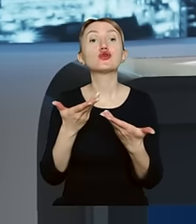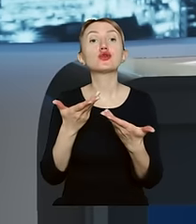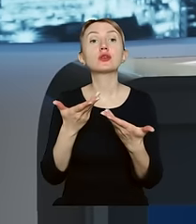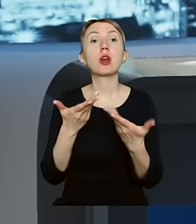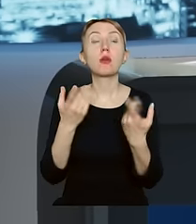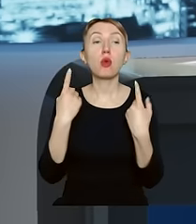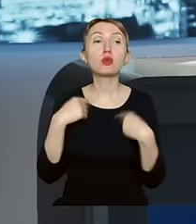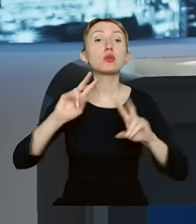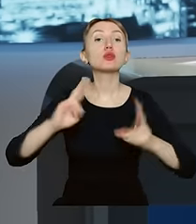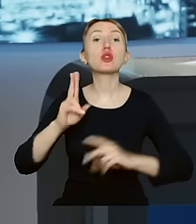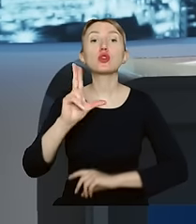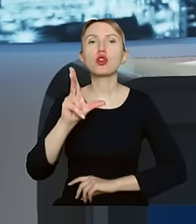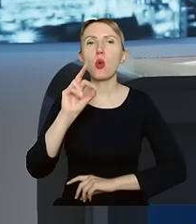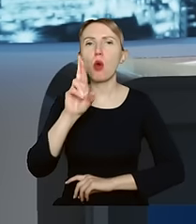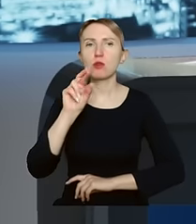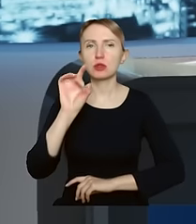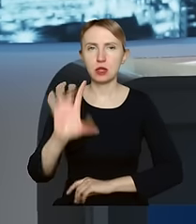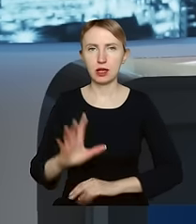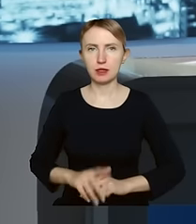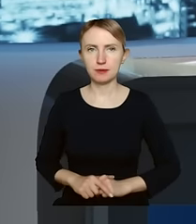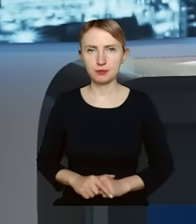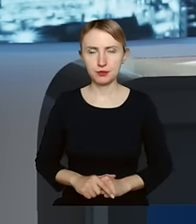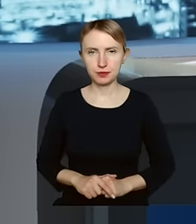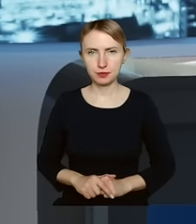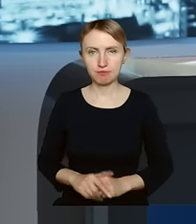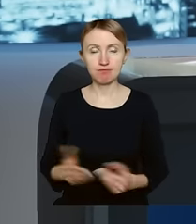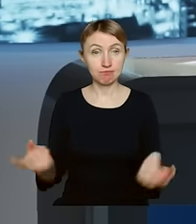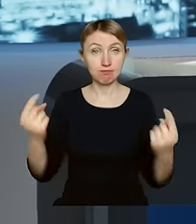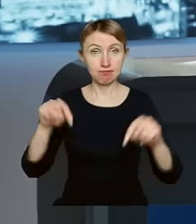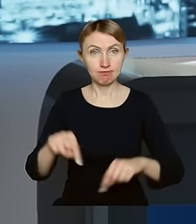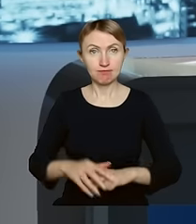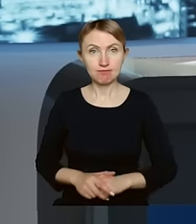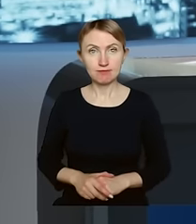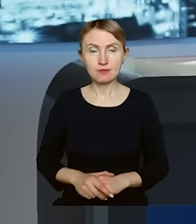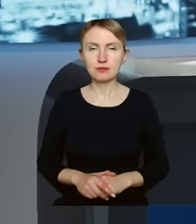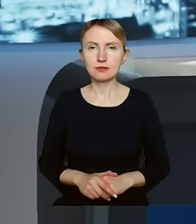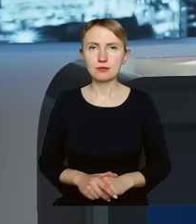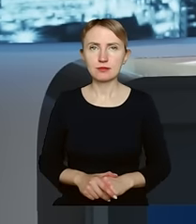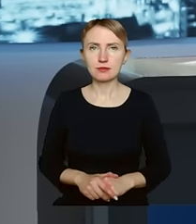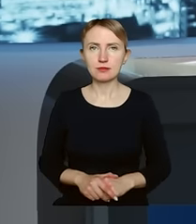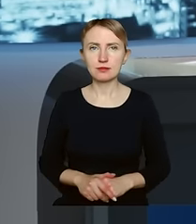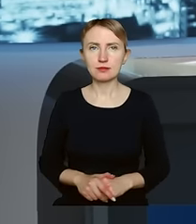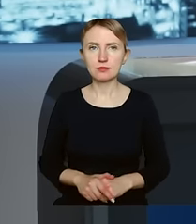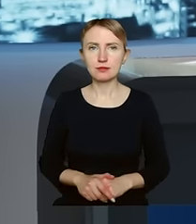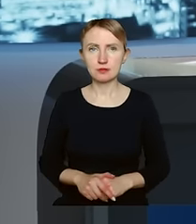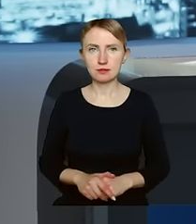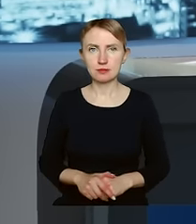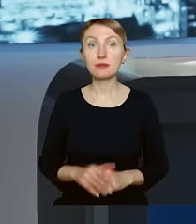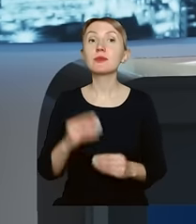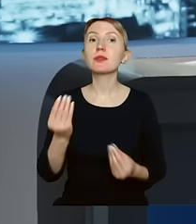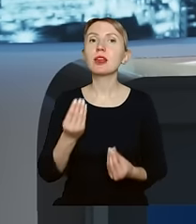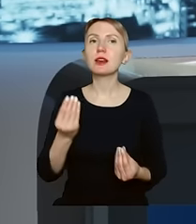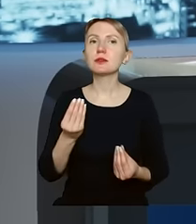moich tutaj rodaków, że tak powiem, z miasta, żeby uczestniczyć. A jeszcze chciałem się...